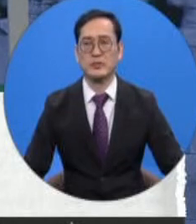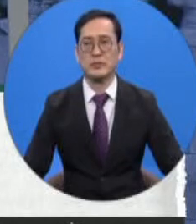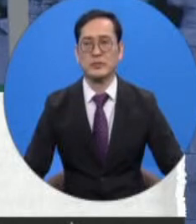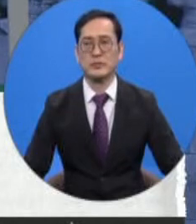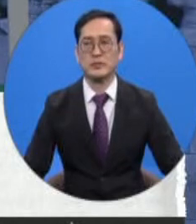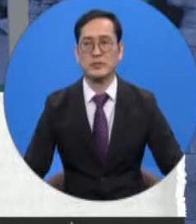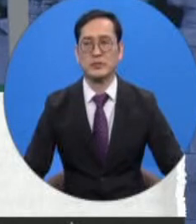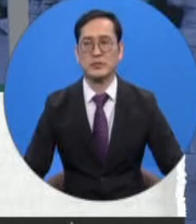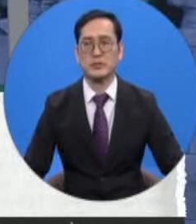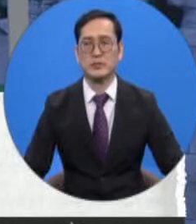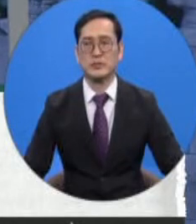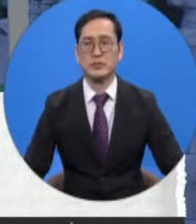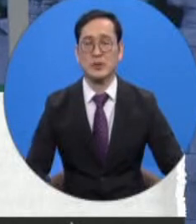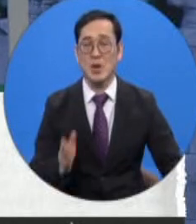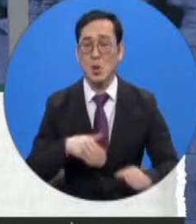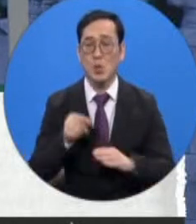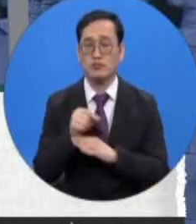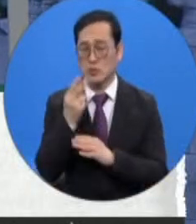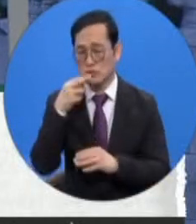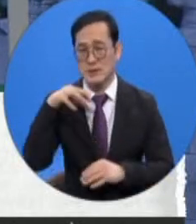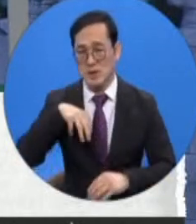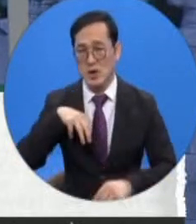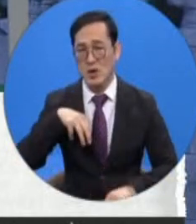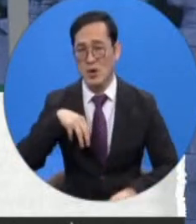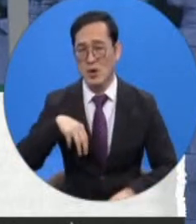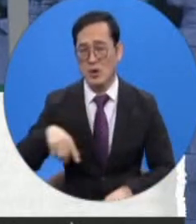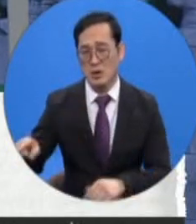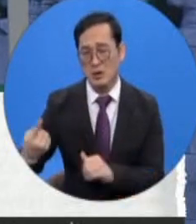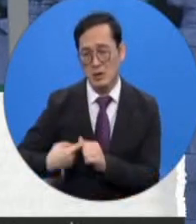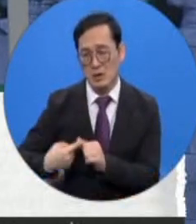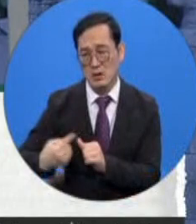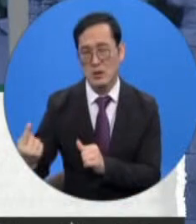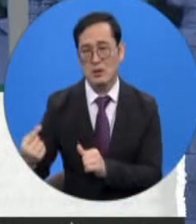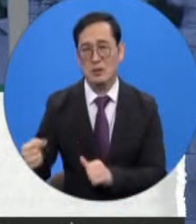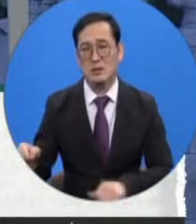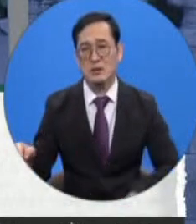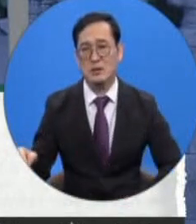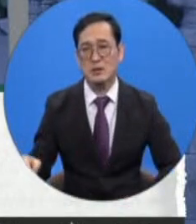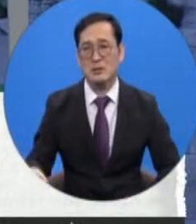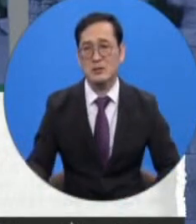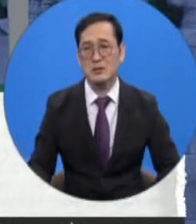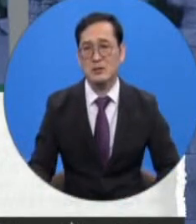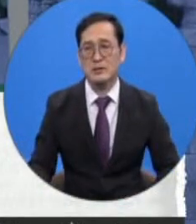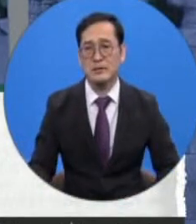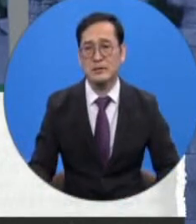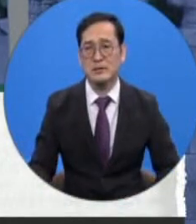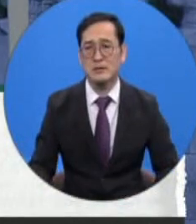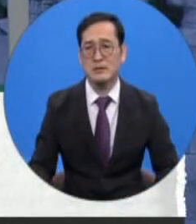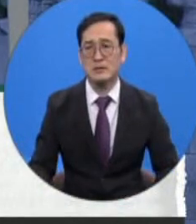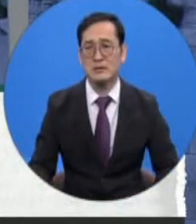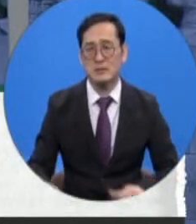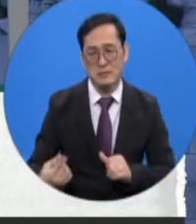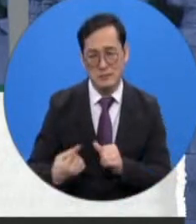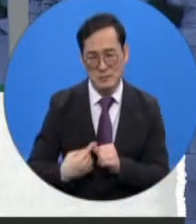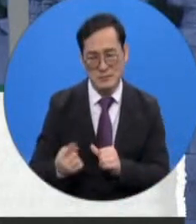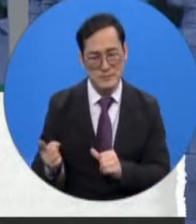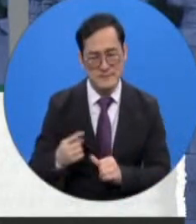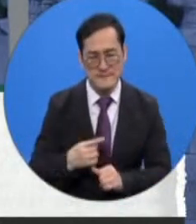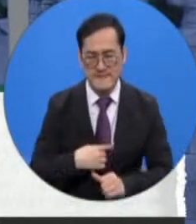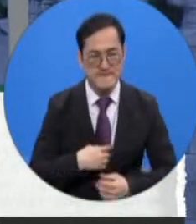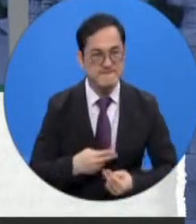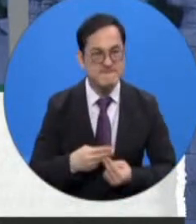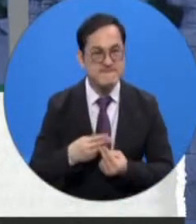대해서 비판적인 기사를 보도했고 공수처가 수사하고 있는 것과 아무 연관이 없는 야당 출입 기자들의 휴대전화